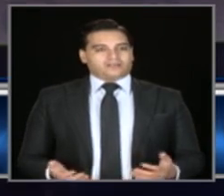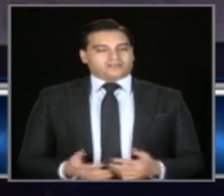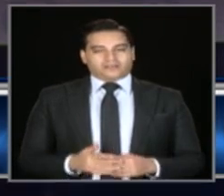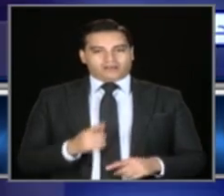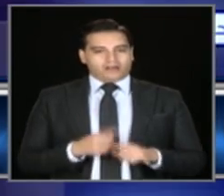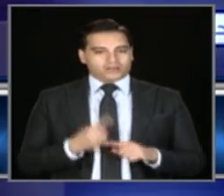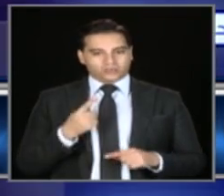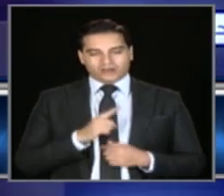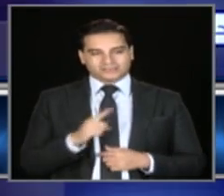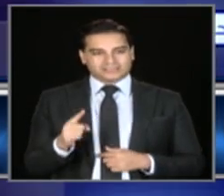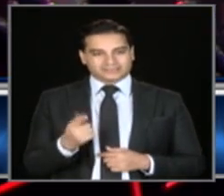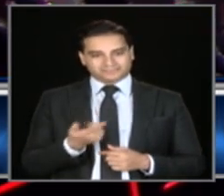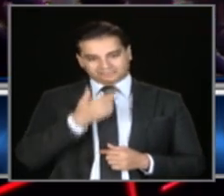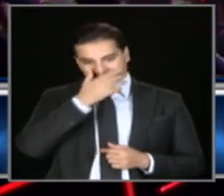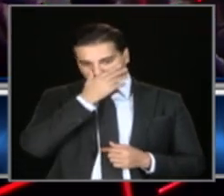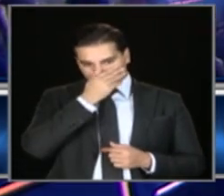اجابه